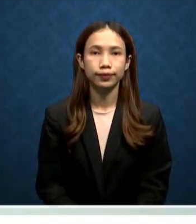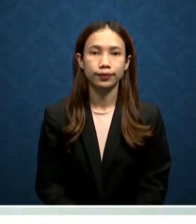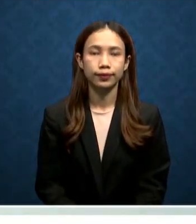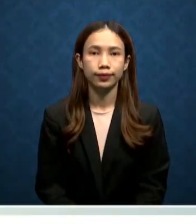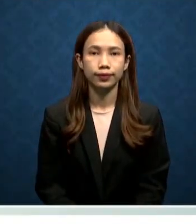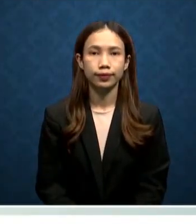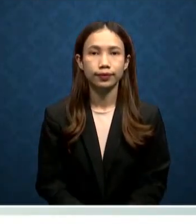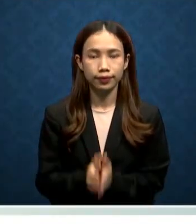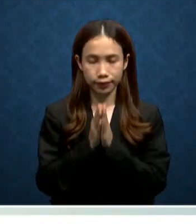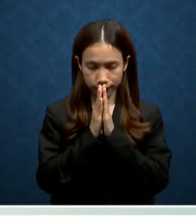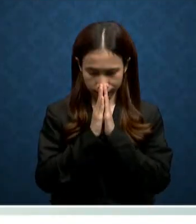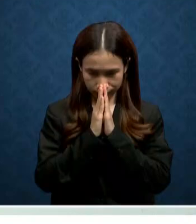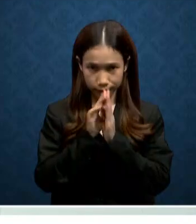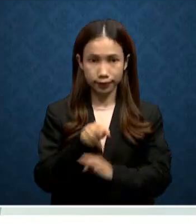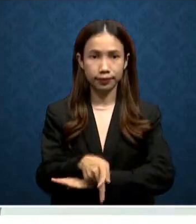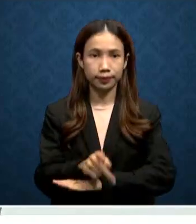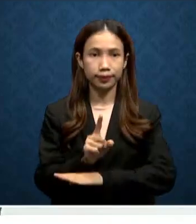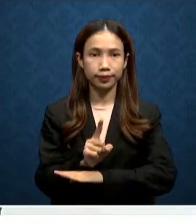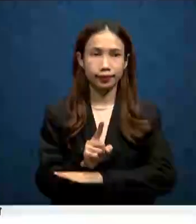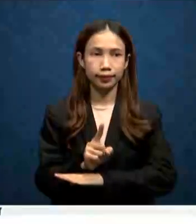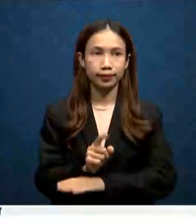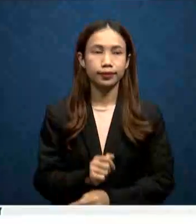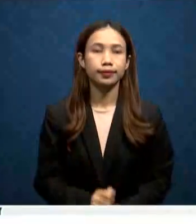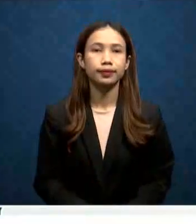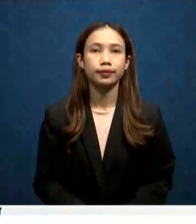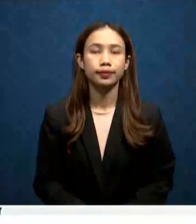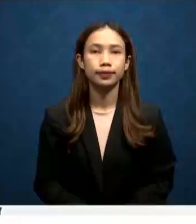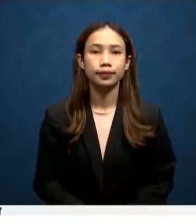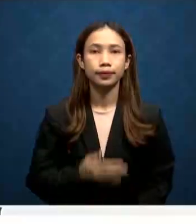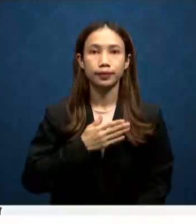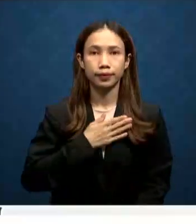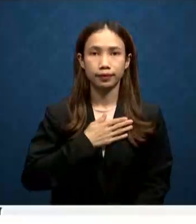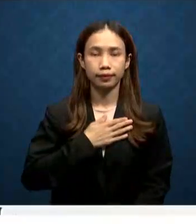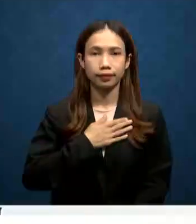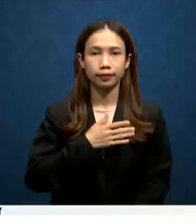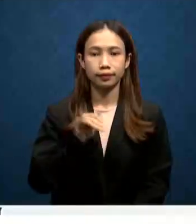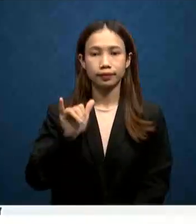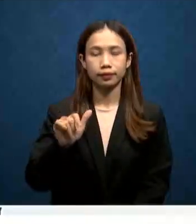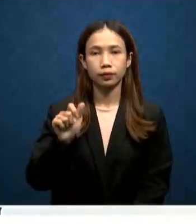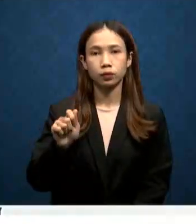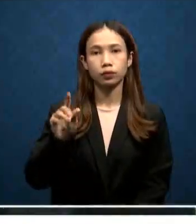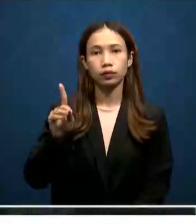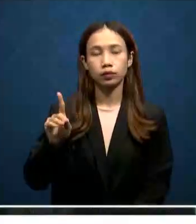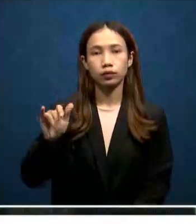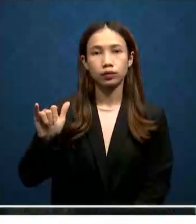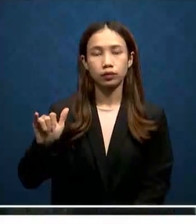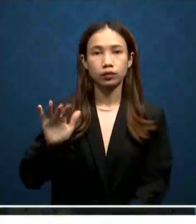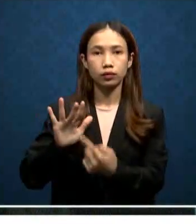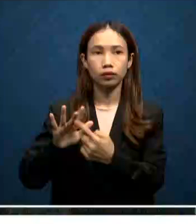กราบเรียนท่านประธานวุฒิสภาที่เคารพกระผมพลเอกยอดยุทธบุญญาธิการ